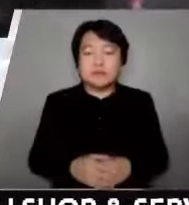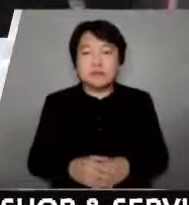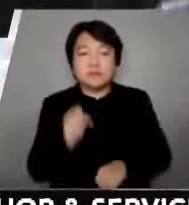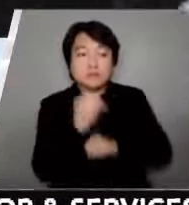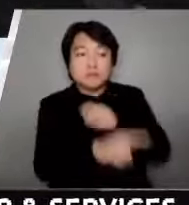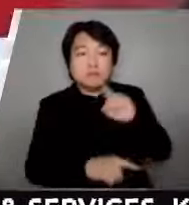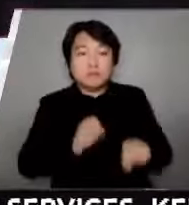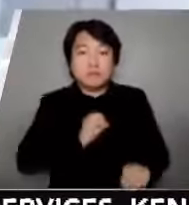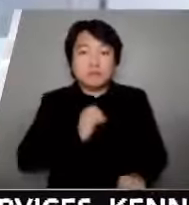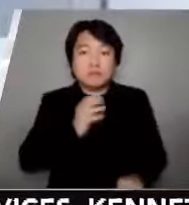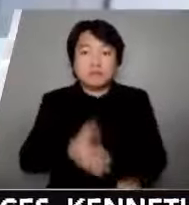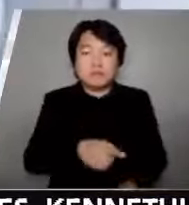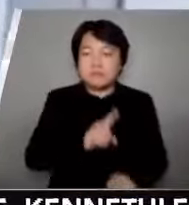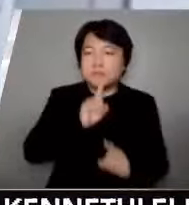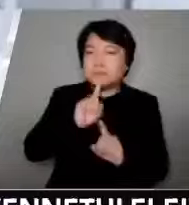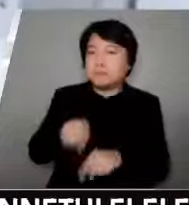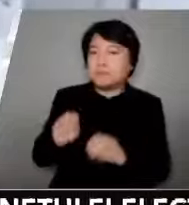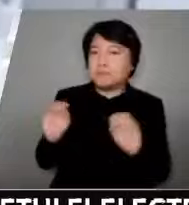sa